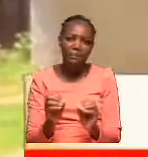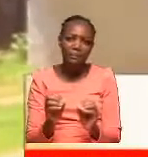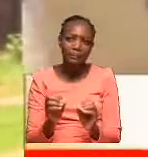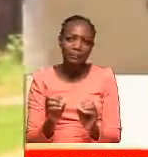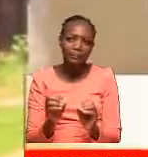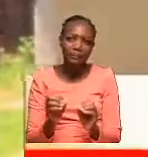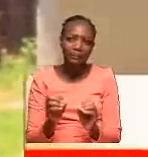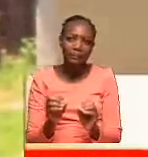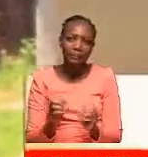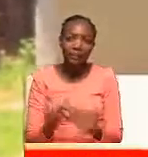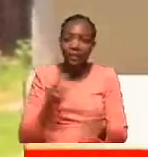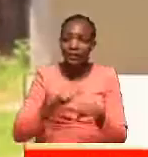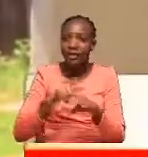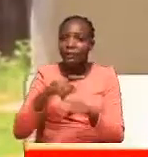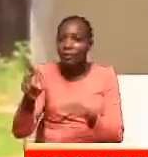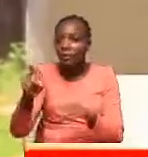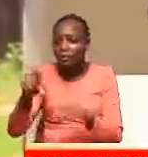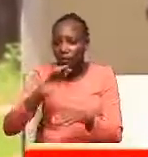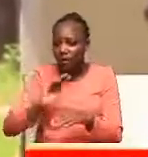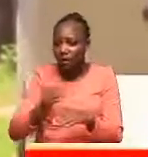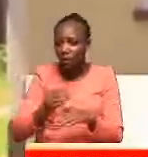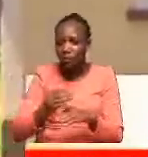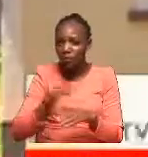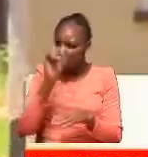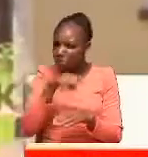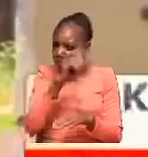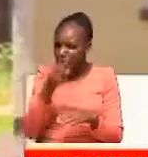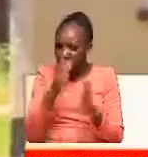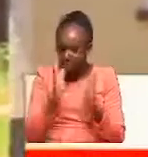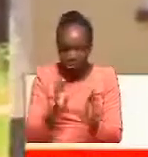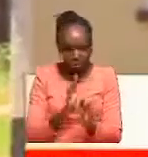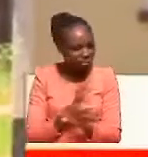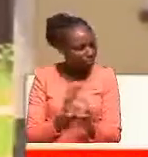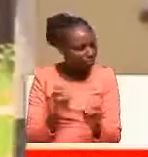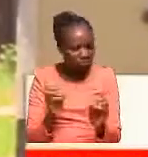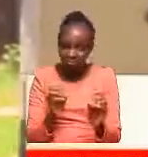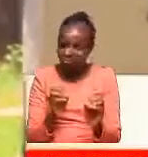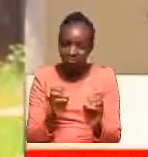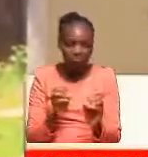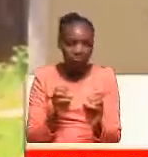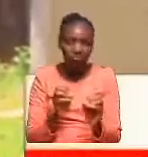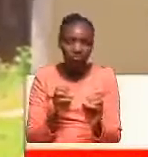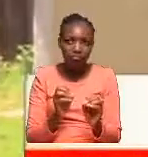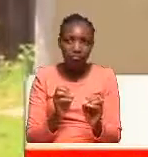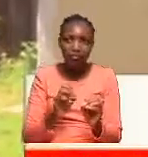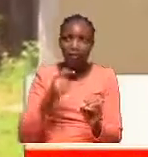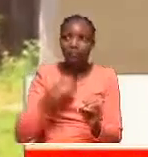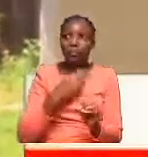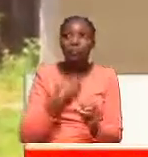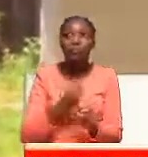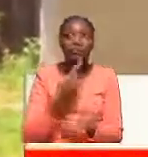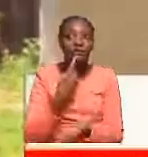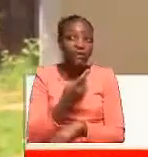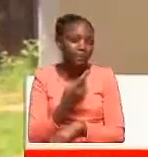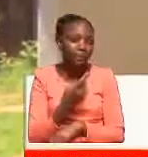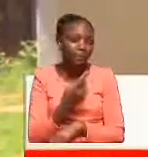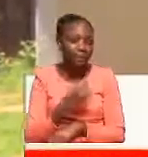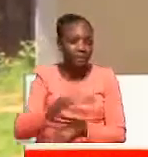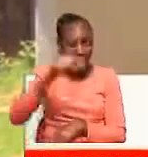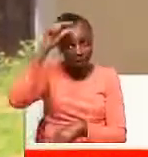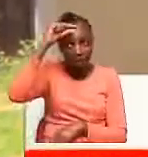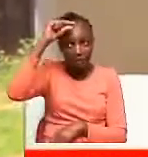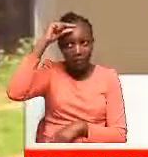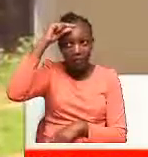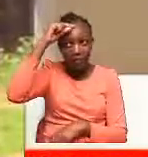hiki. Unapoenda kule mjini hajawahi kupekwa tope lolote. Kwa hivyo nataka kusema ya kwamba serikali